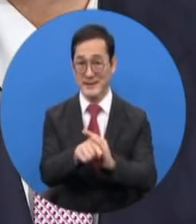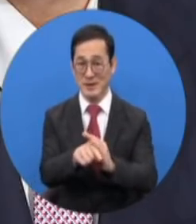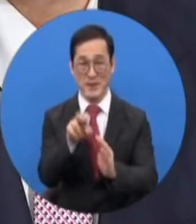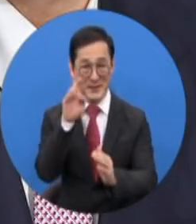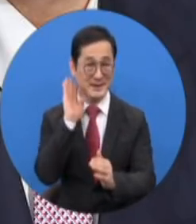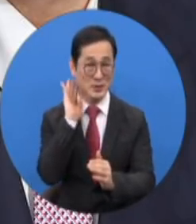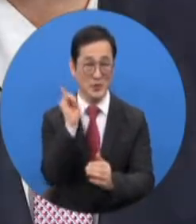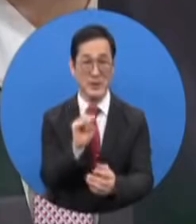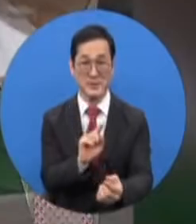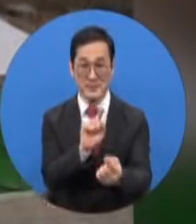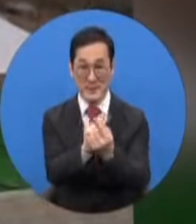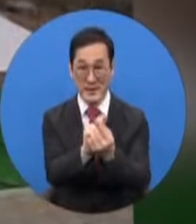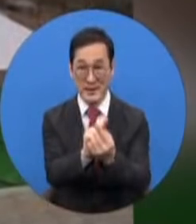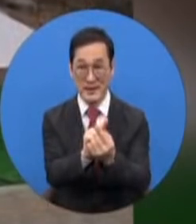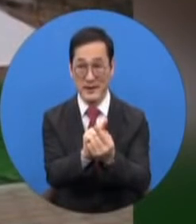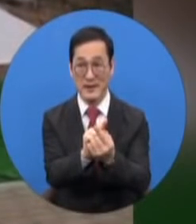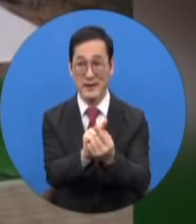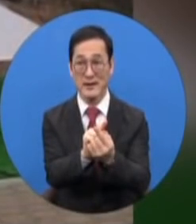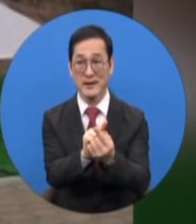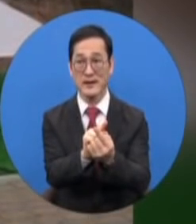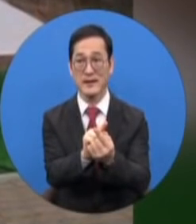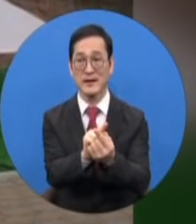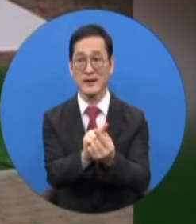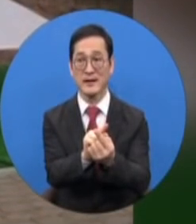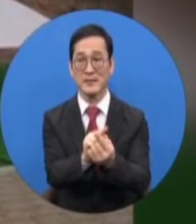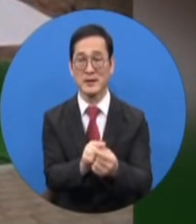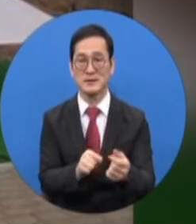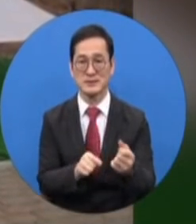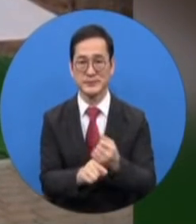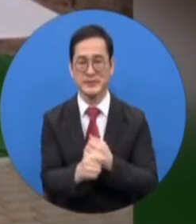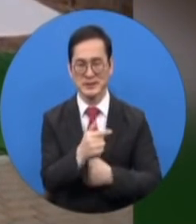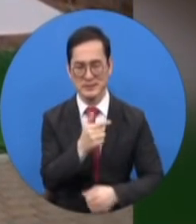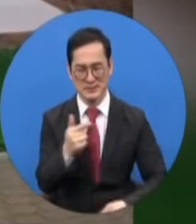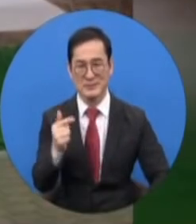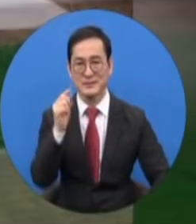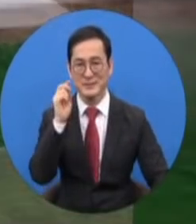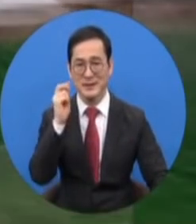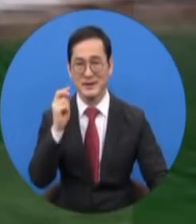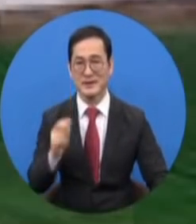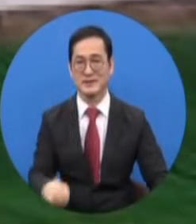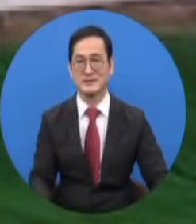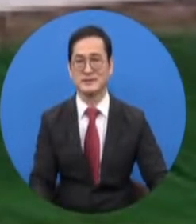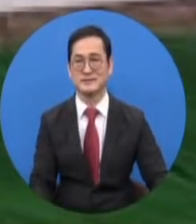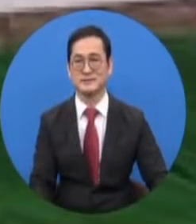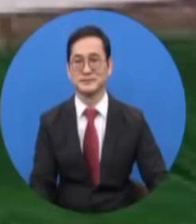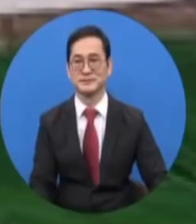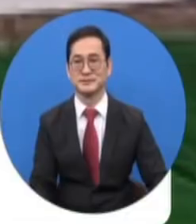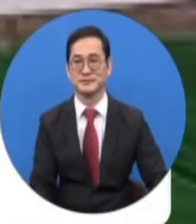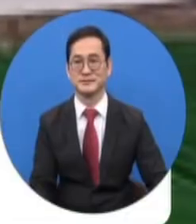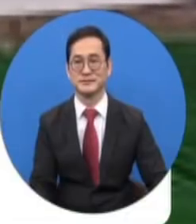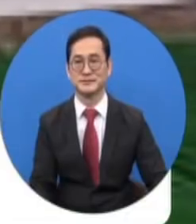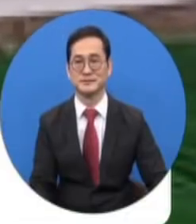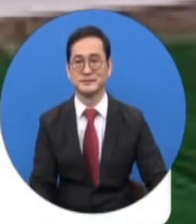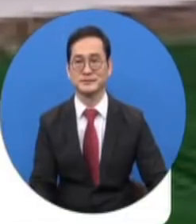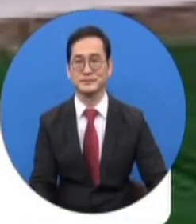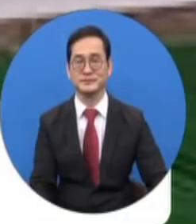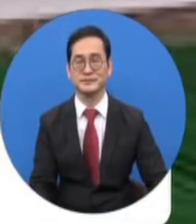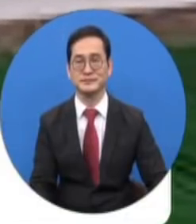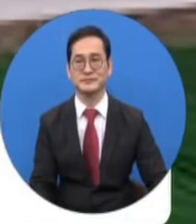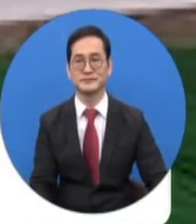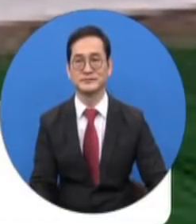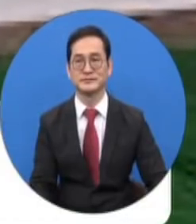만난다면 굉장히 뭐 여러 가지 의미가 있을 것 같아요. 일단은 글쎄요, 뭐 역사적 화해라고까지 표현할